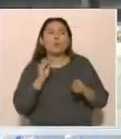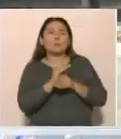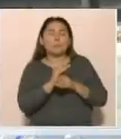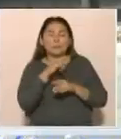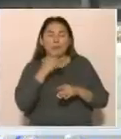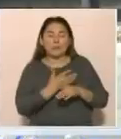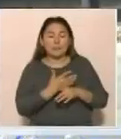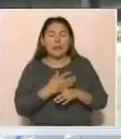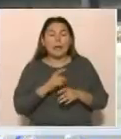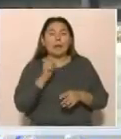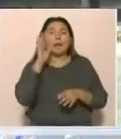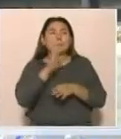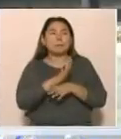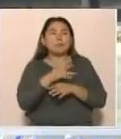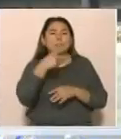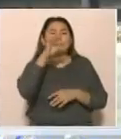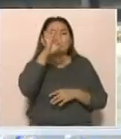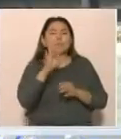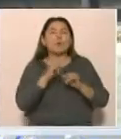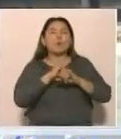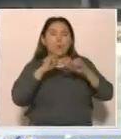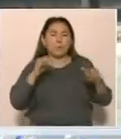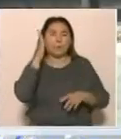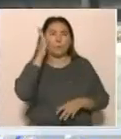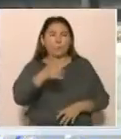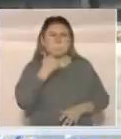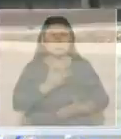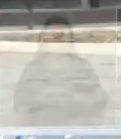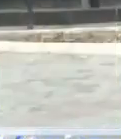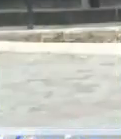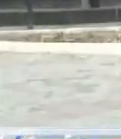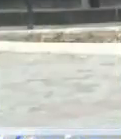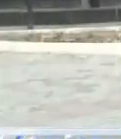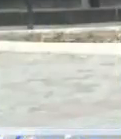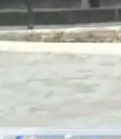басшысының тапсырмасымен тағы 25%-ға көбейді. Жансая Оразбай, Сәбит Амангелдіұлы, жаңалықтар.